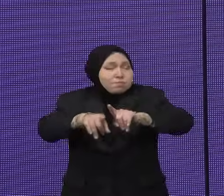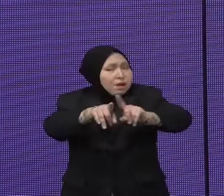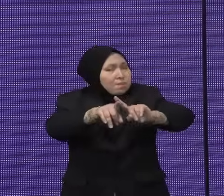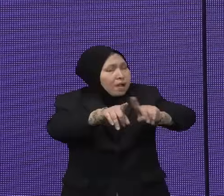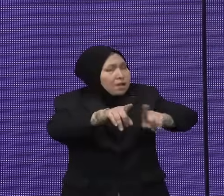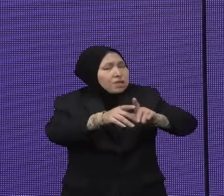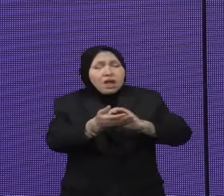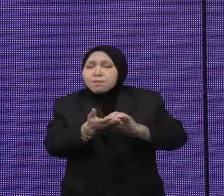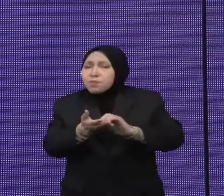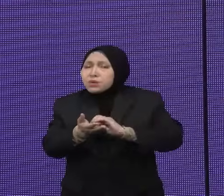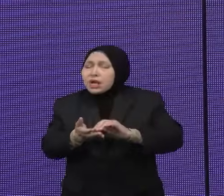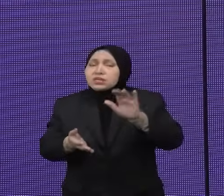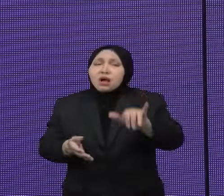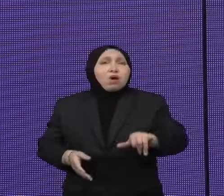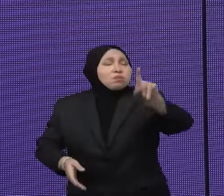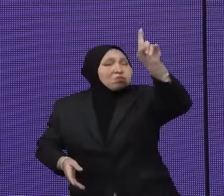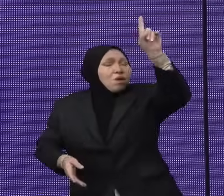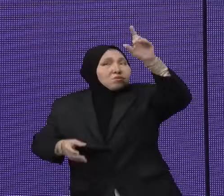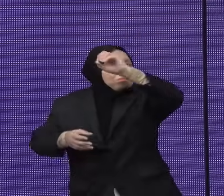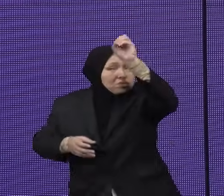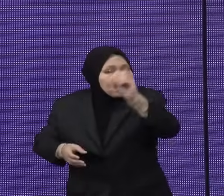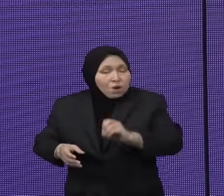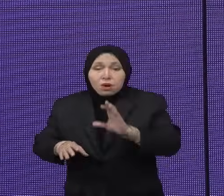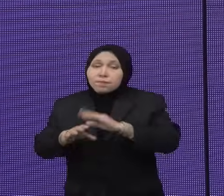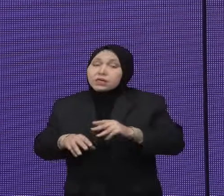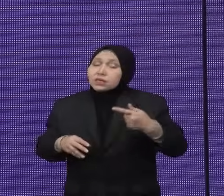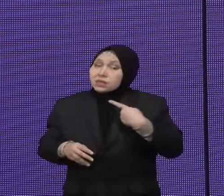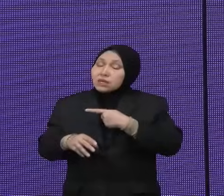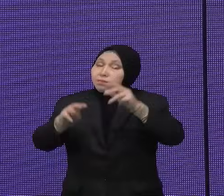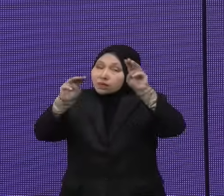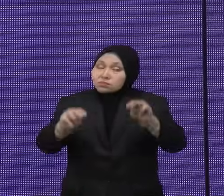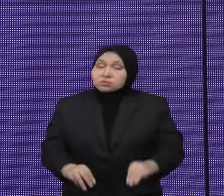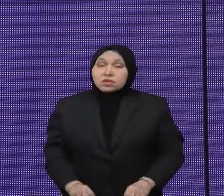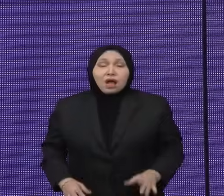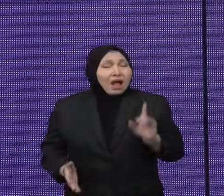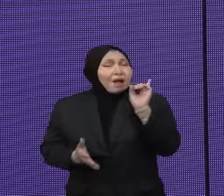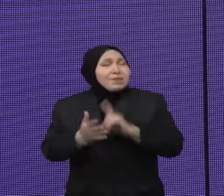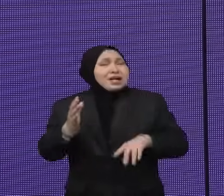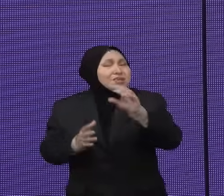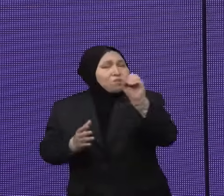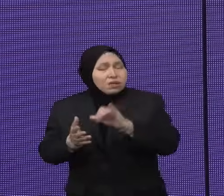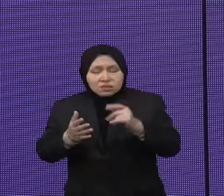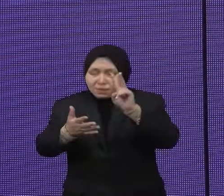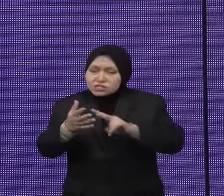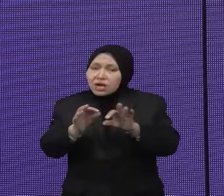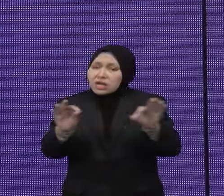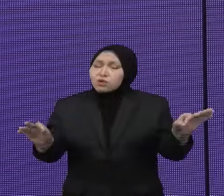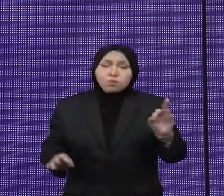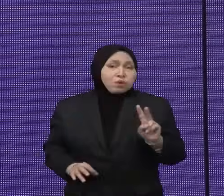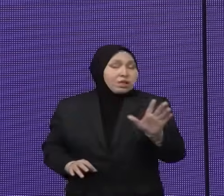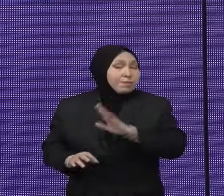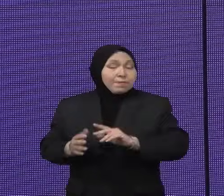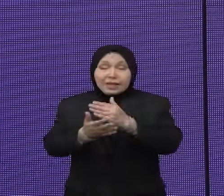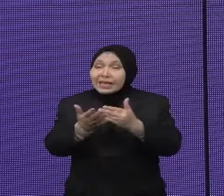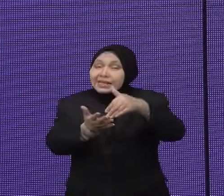pelbagai keampunan yang Allah tawarkan kepada kita semua. Apakah tawaran itu? Kita baca ayat 25 di bahagian